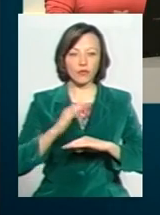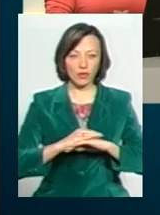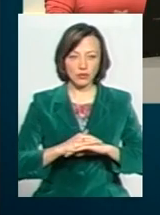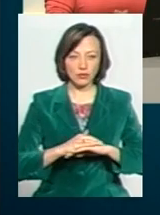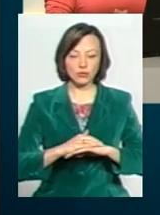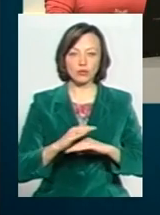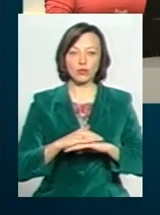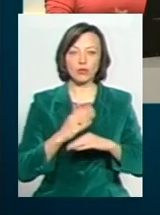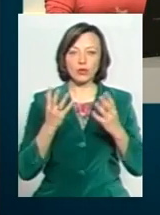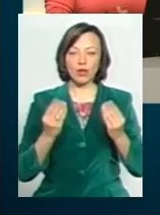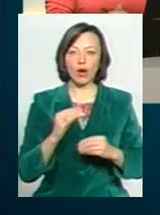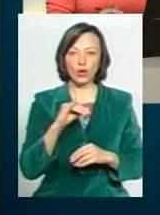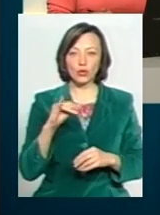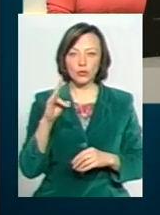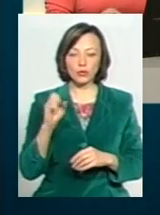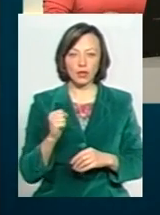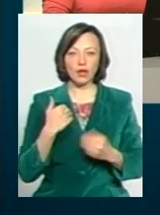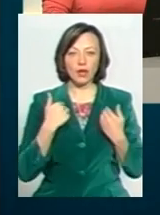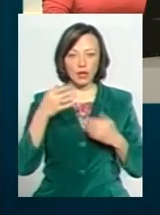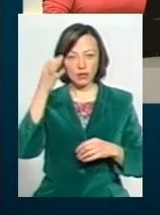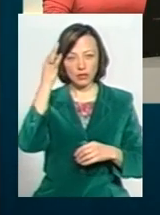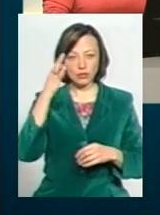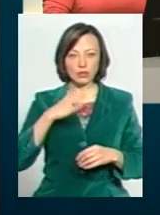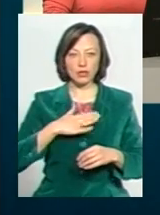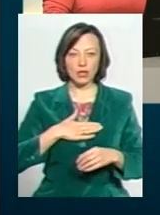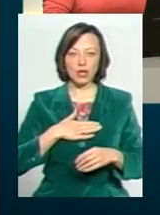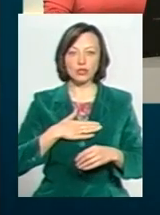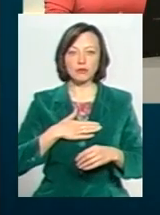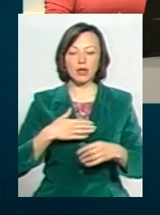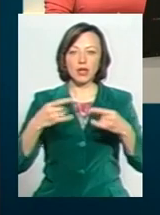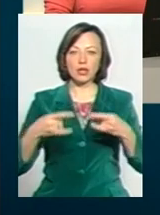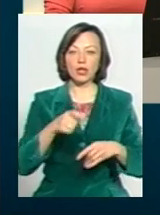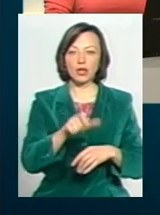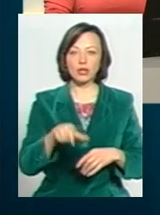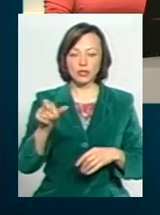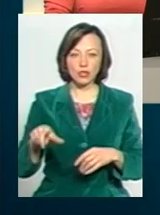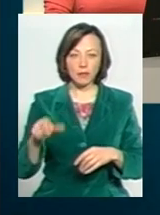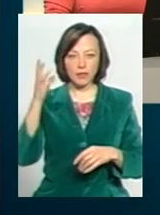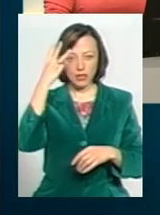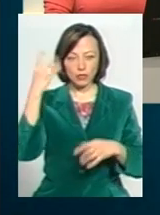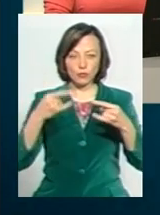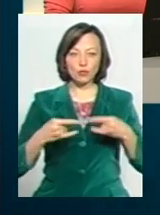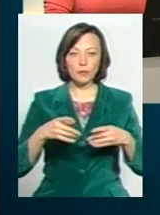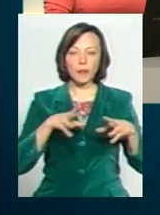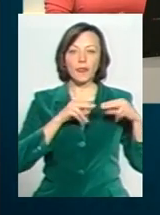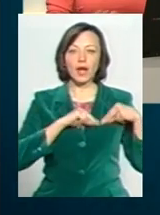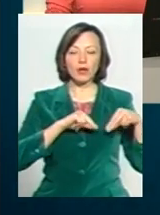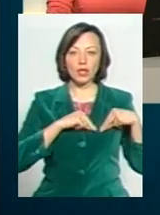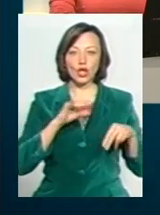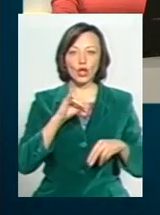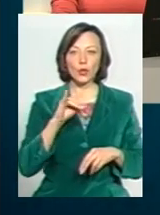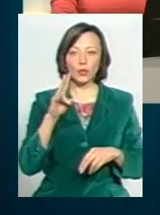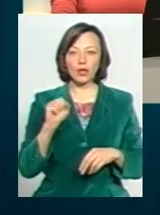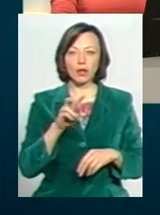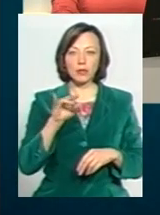Доброго дня, Юно. Я нагадаю, повідомлю нашим чернівським глядачам у Хмельницькій студії, там працює моя колега Юна